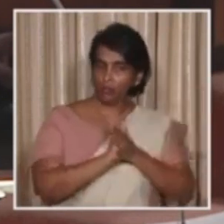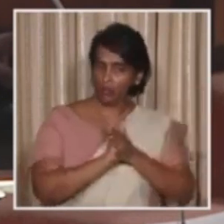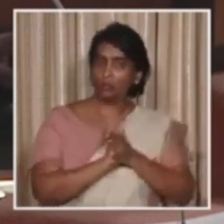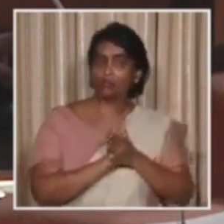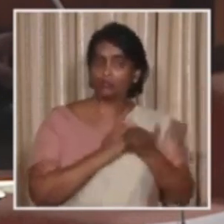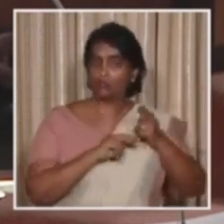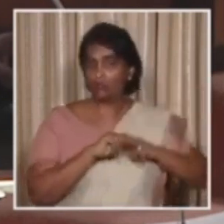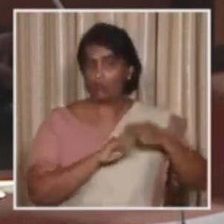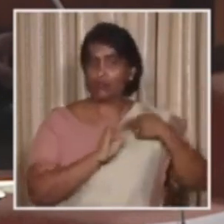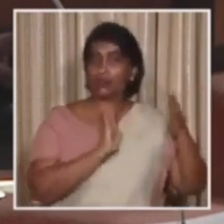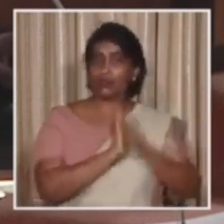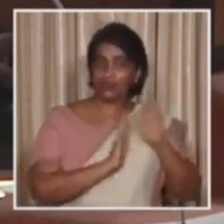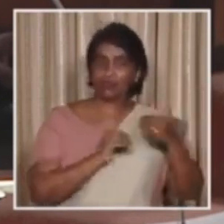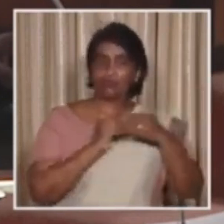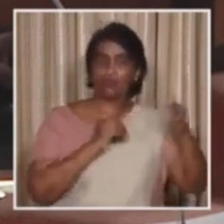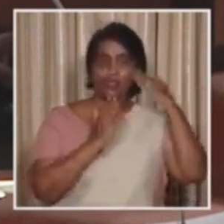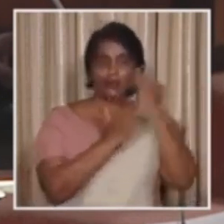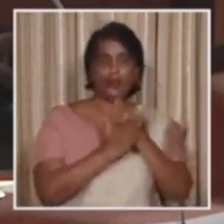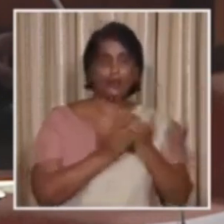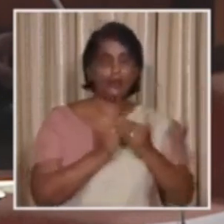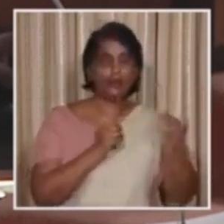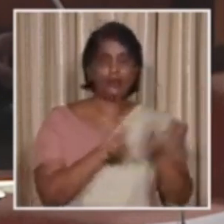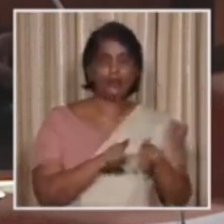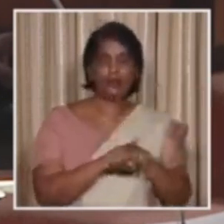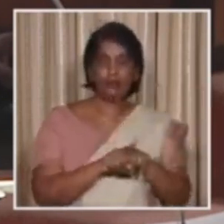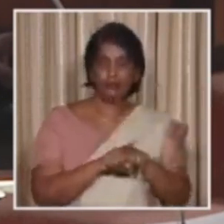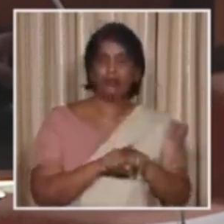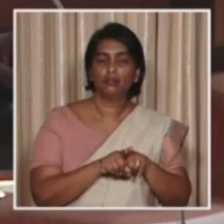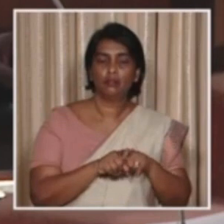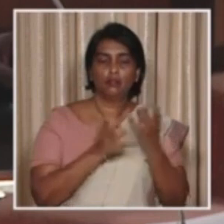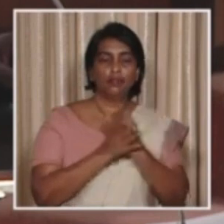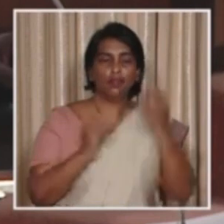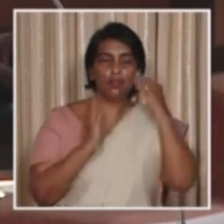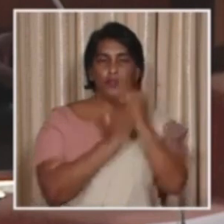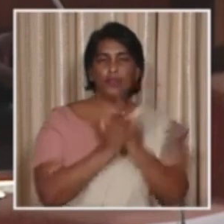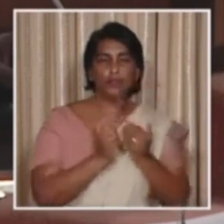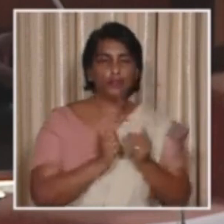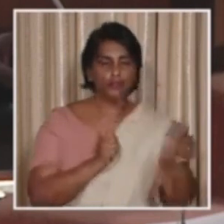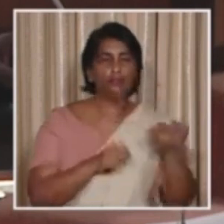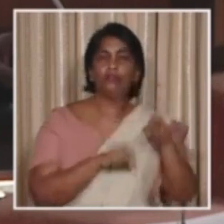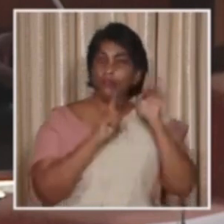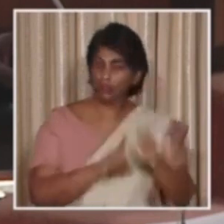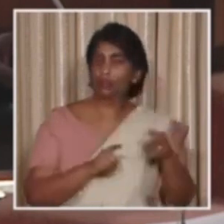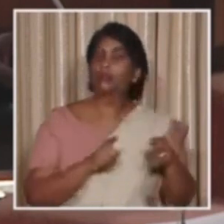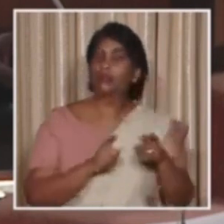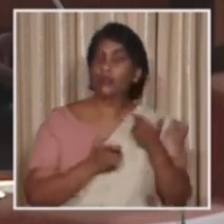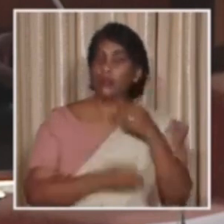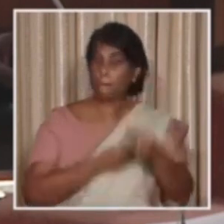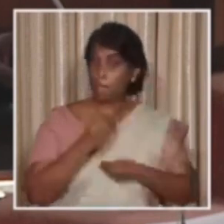வருவதற்கான வாய்ப்புகளாக இந்த கூட்டுக்கள் இருக்கிறது. இந்த கூட்டுக்களை வைத்து தான் மீனவர் சமூகம் ஒரு